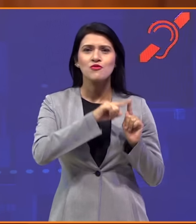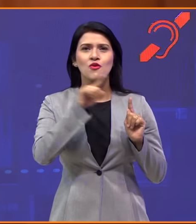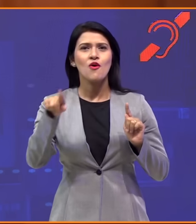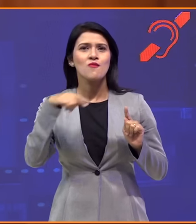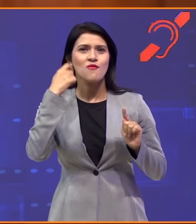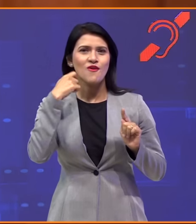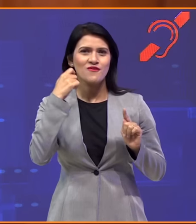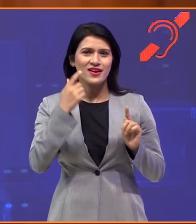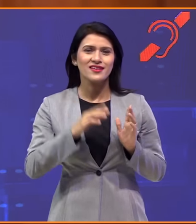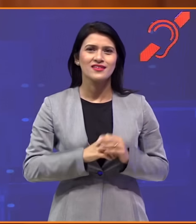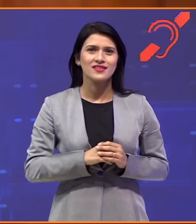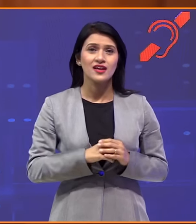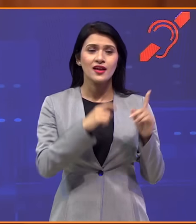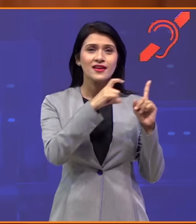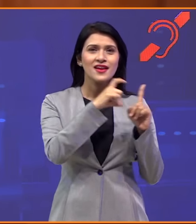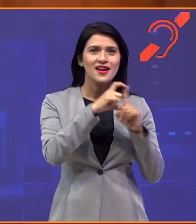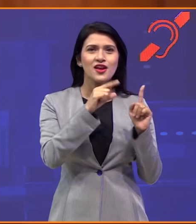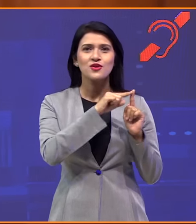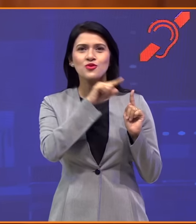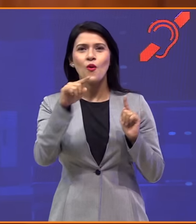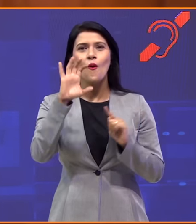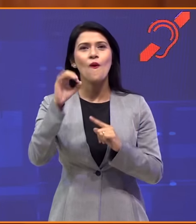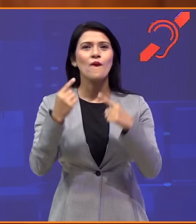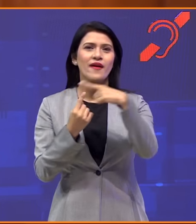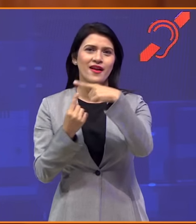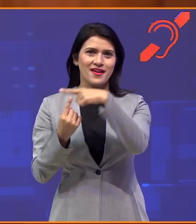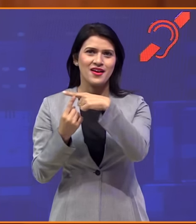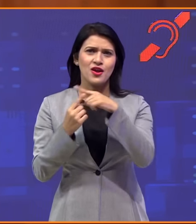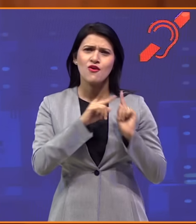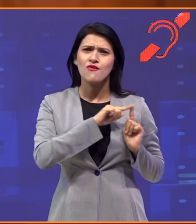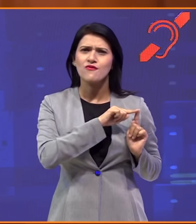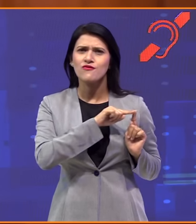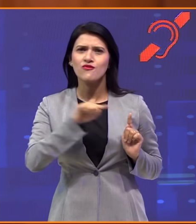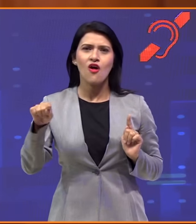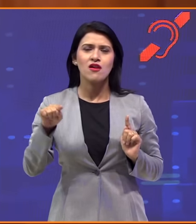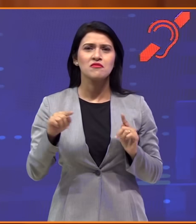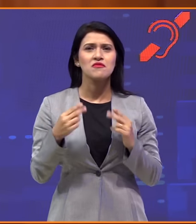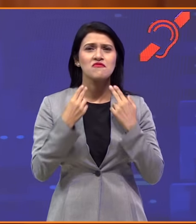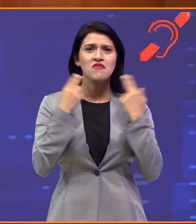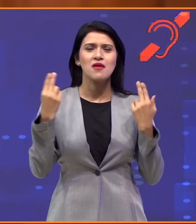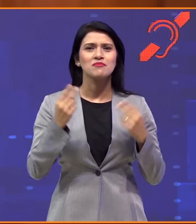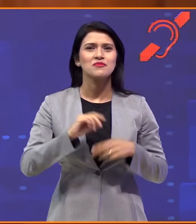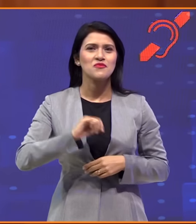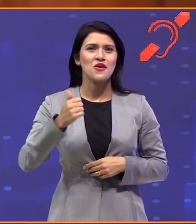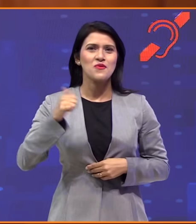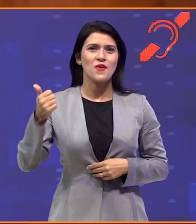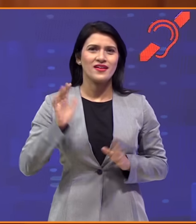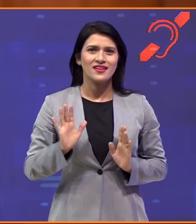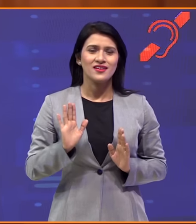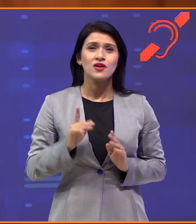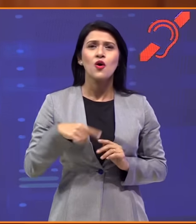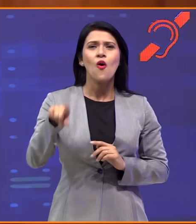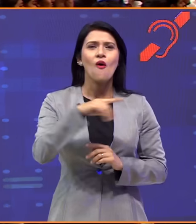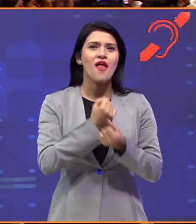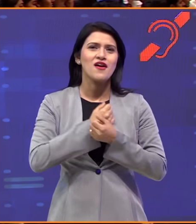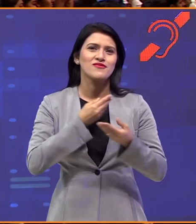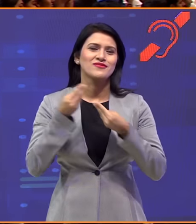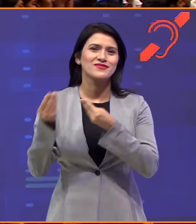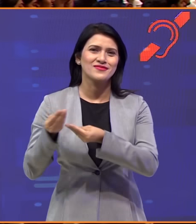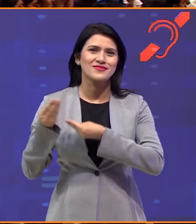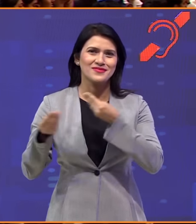तक दूरदर्शन से लेकर ओटीटी तक जबरदस्त सफलता प्राप्त की है आप लोगों का उन्हें बहुत प्यार मिला